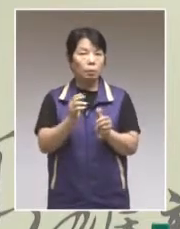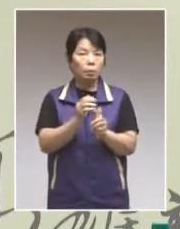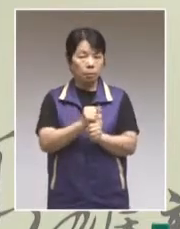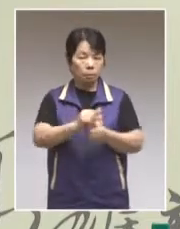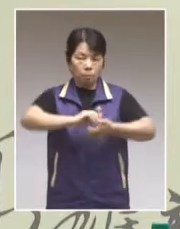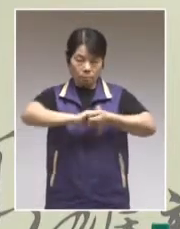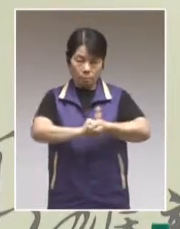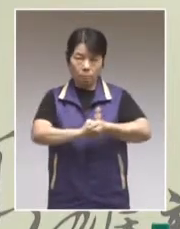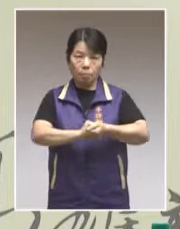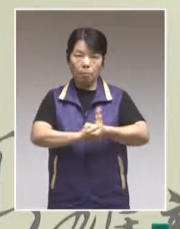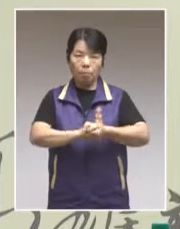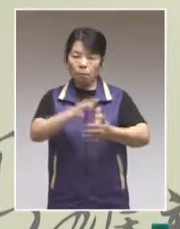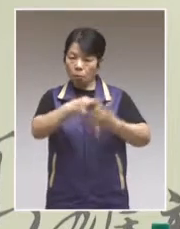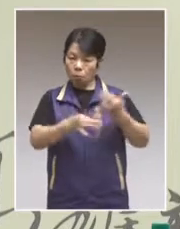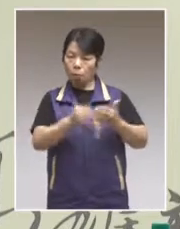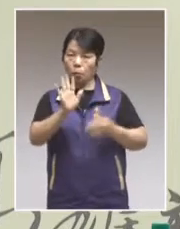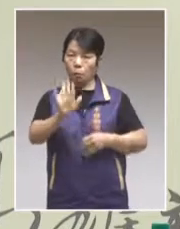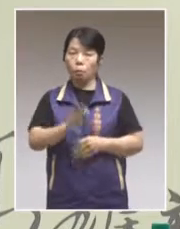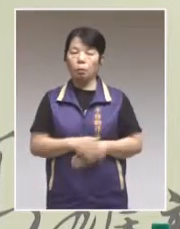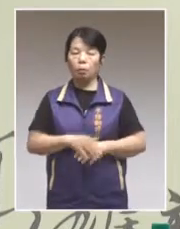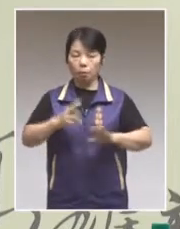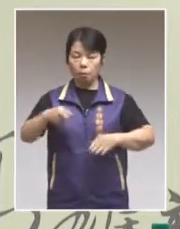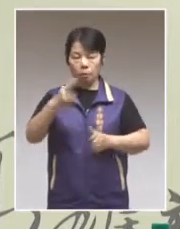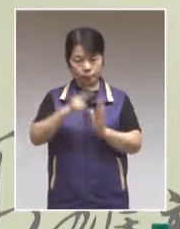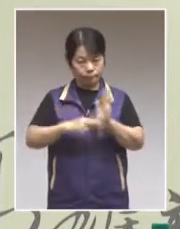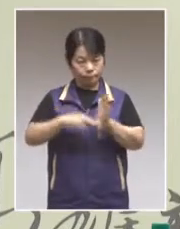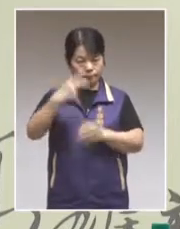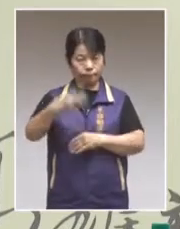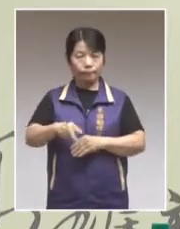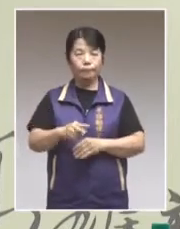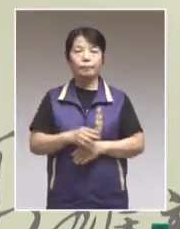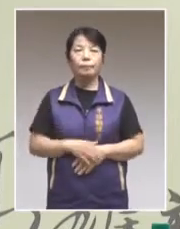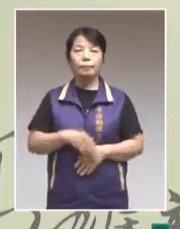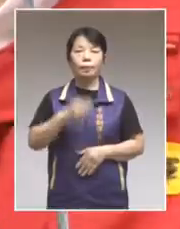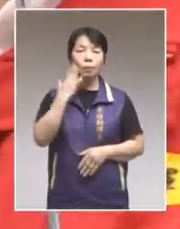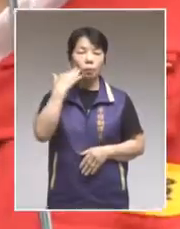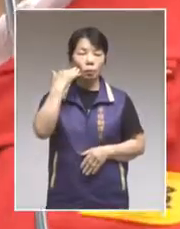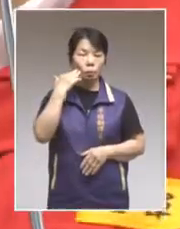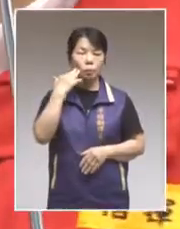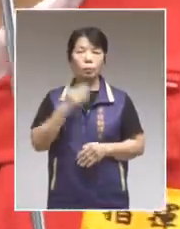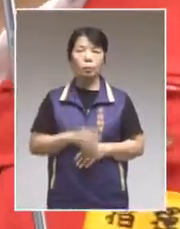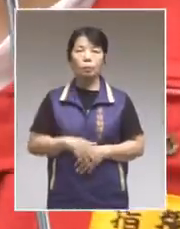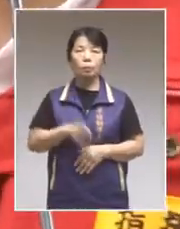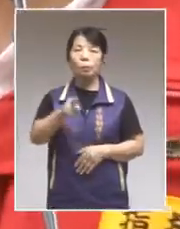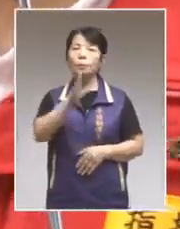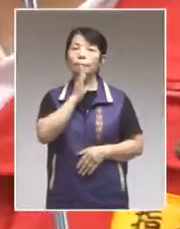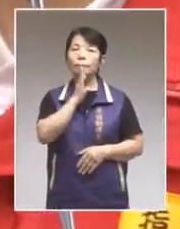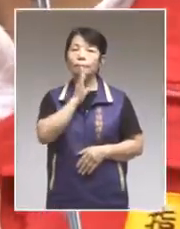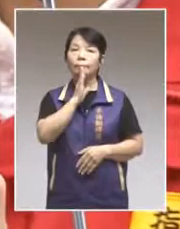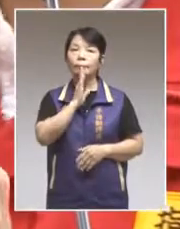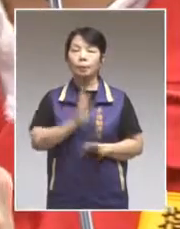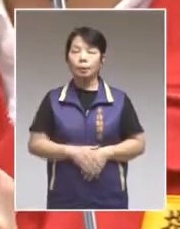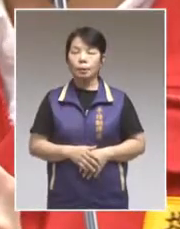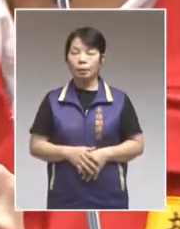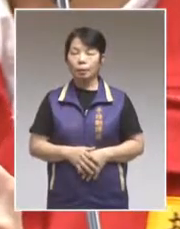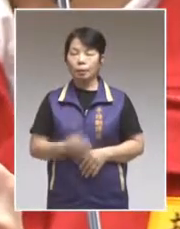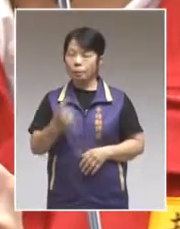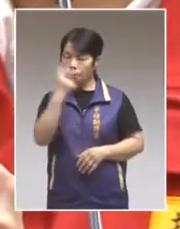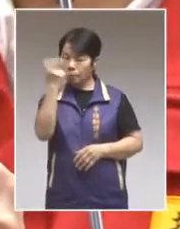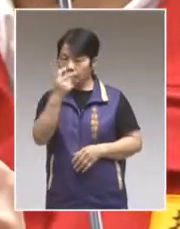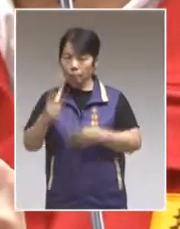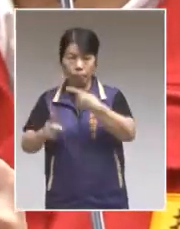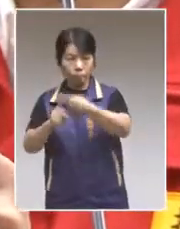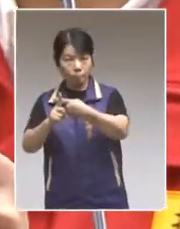关的啊这个规则，好，所以我在这里再重复一次，就是说假如你是快筛阳，